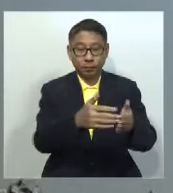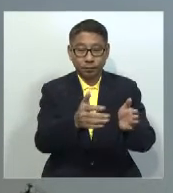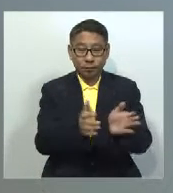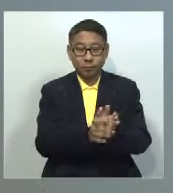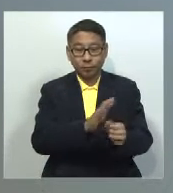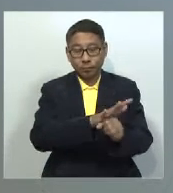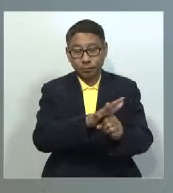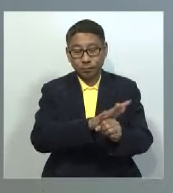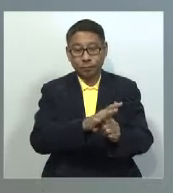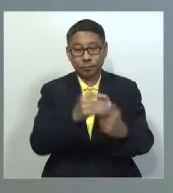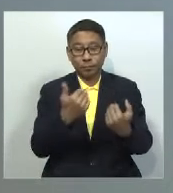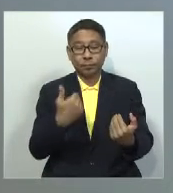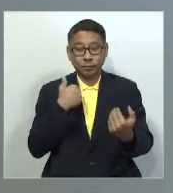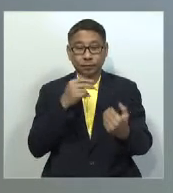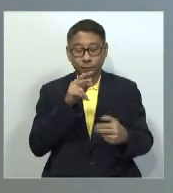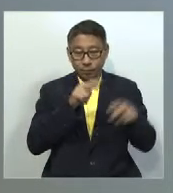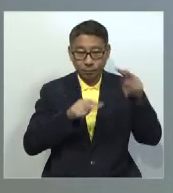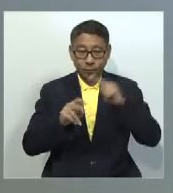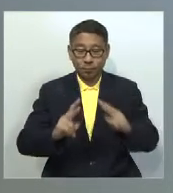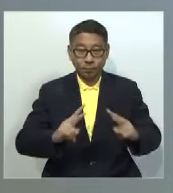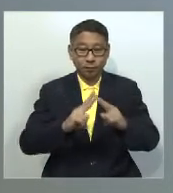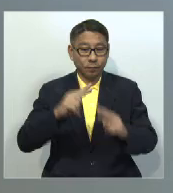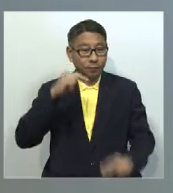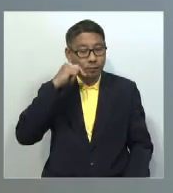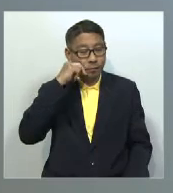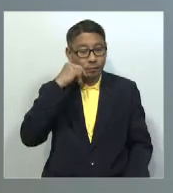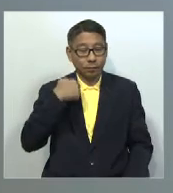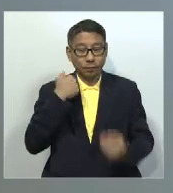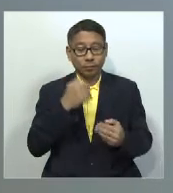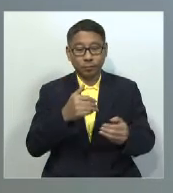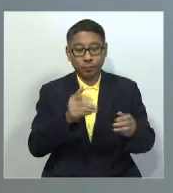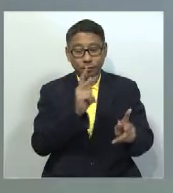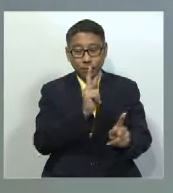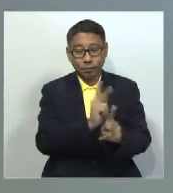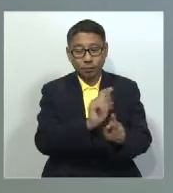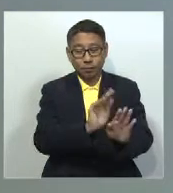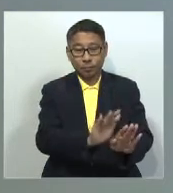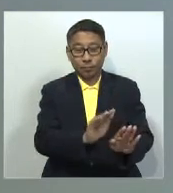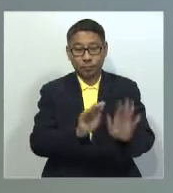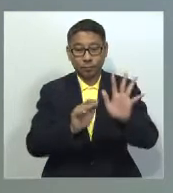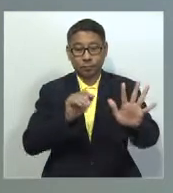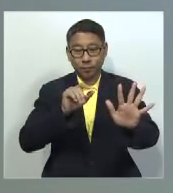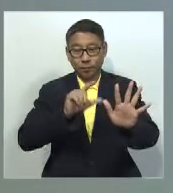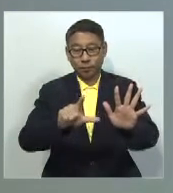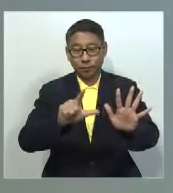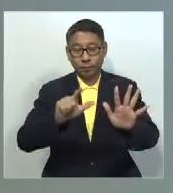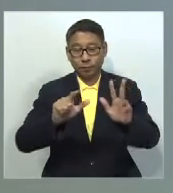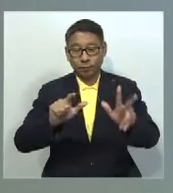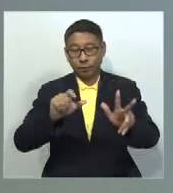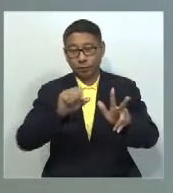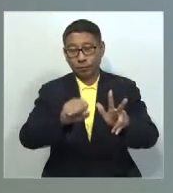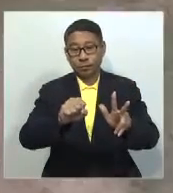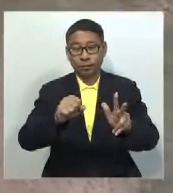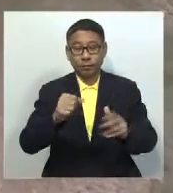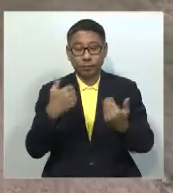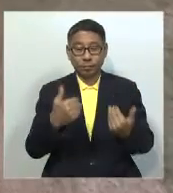น้ำขนาดกลางที่อยู่ในความดูแลของทางกรมชลประทานความจุของอ่างเก็บน้ำได้5,300,000ลูกบาศก์เมตร